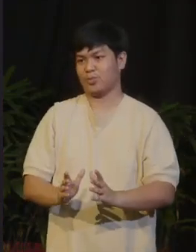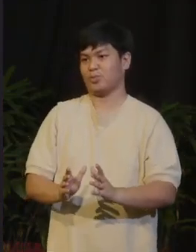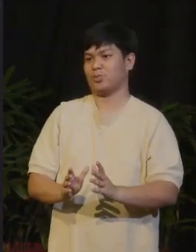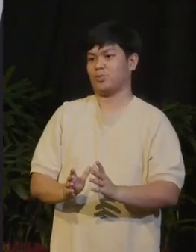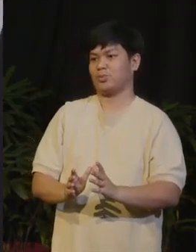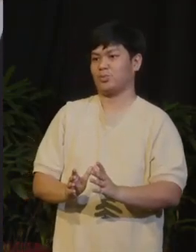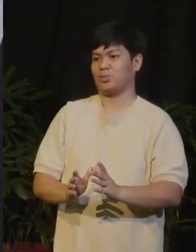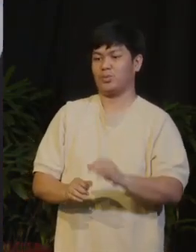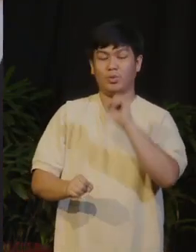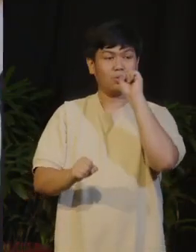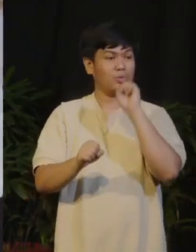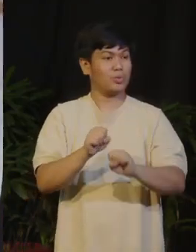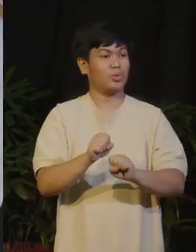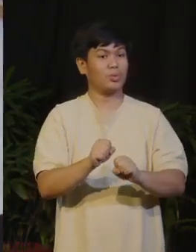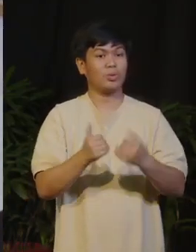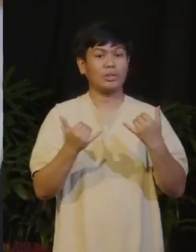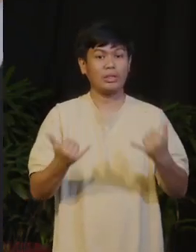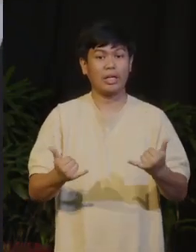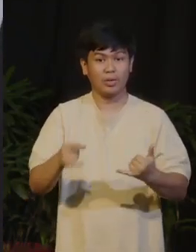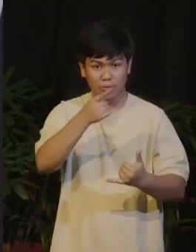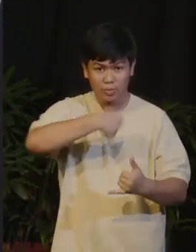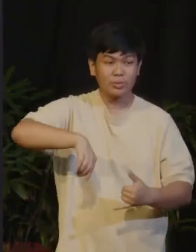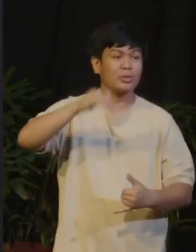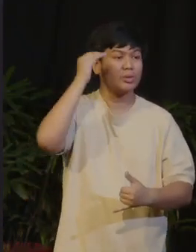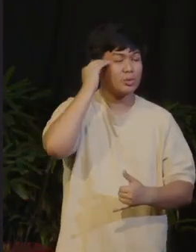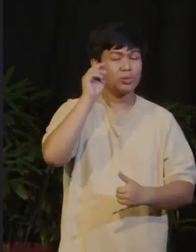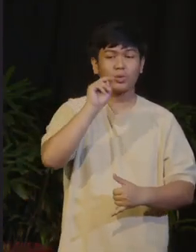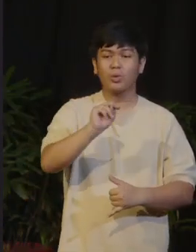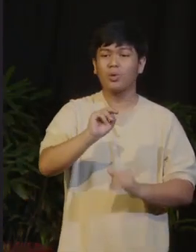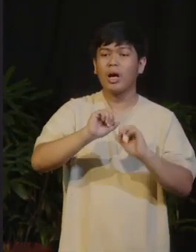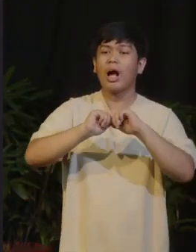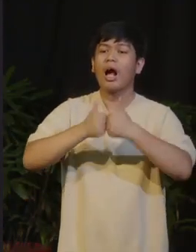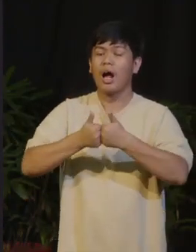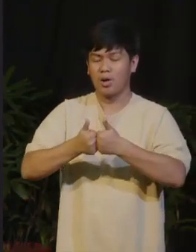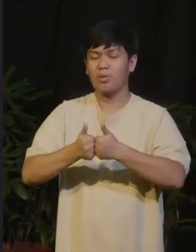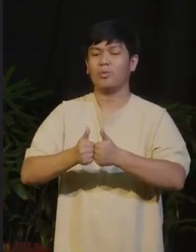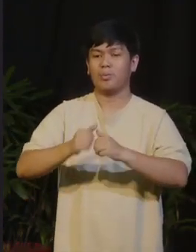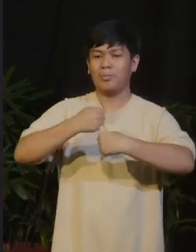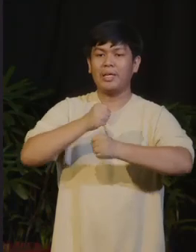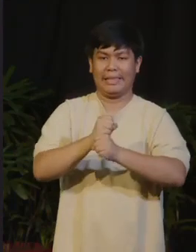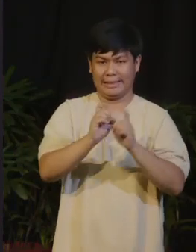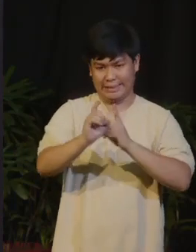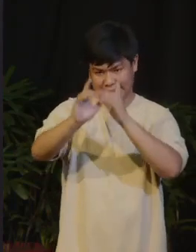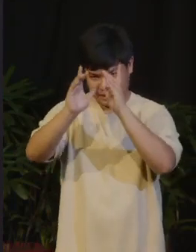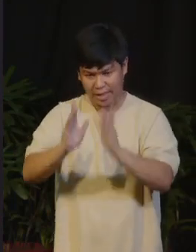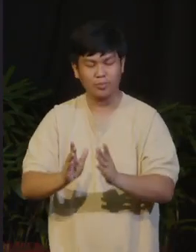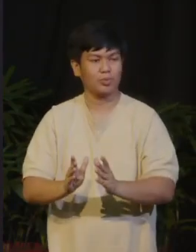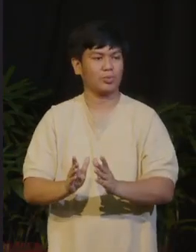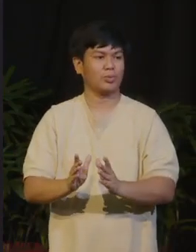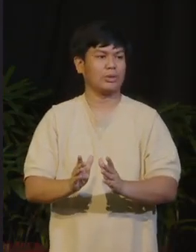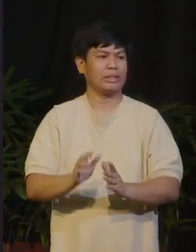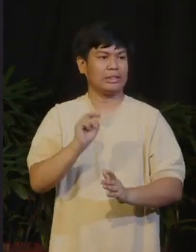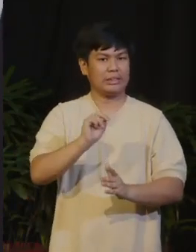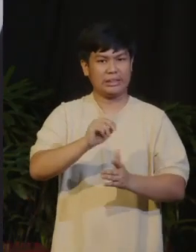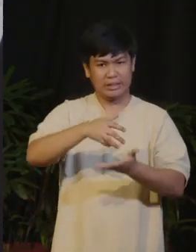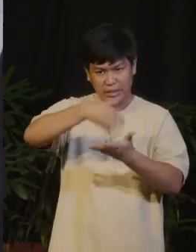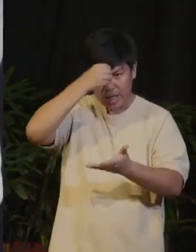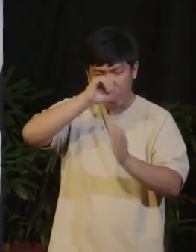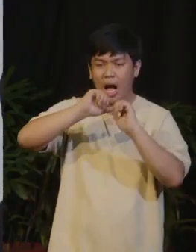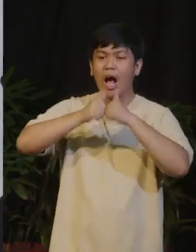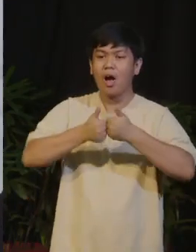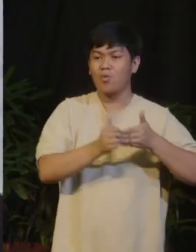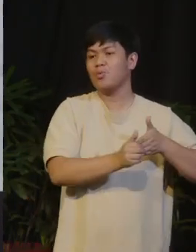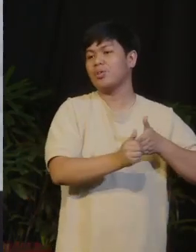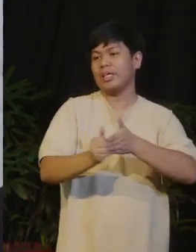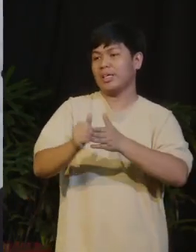disciple makers. So kailangan marunong po tayong mag-disciple sa ating kapwa. Kailangan marunong tayong